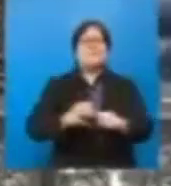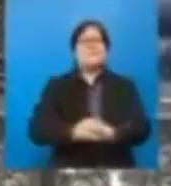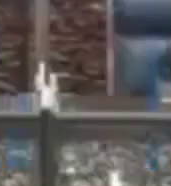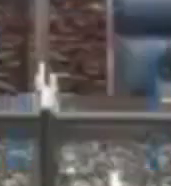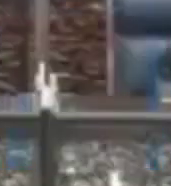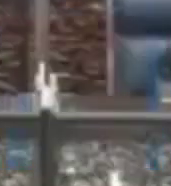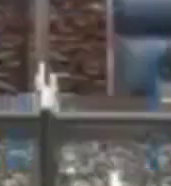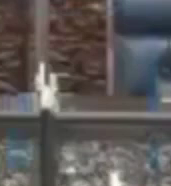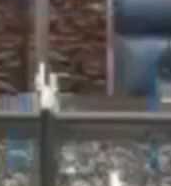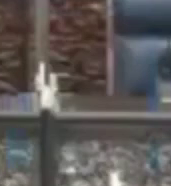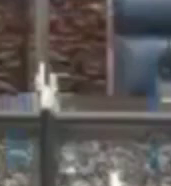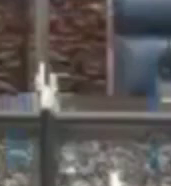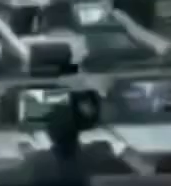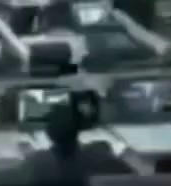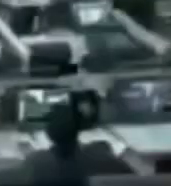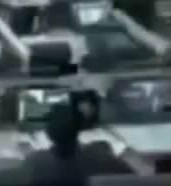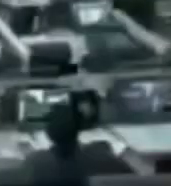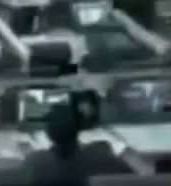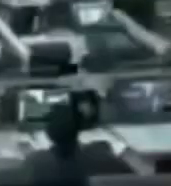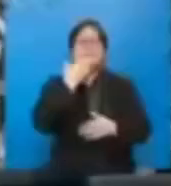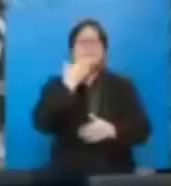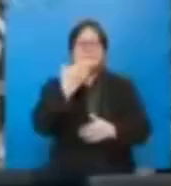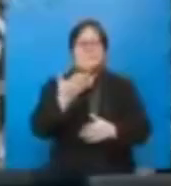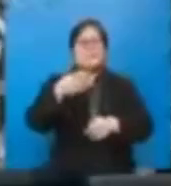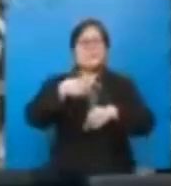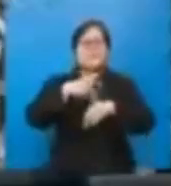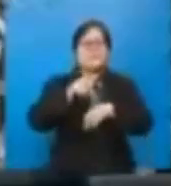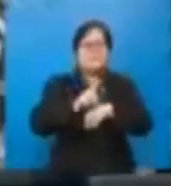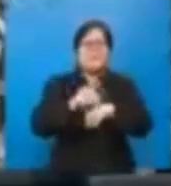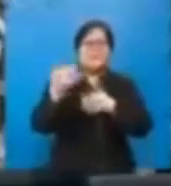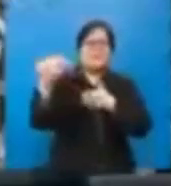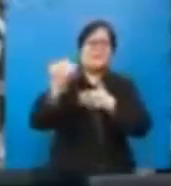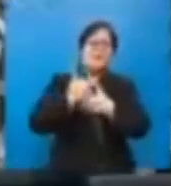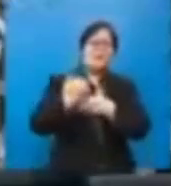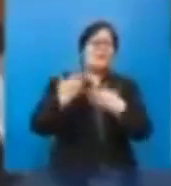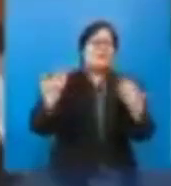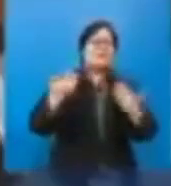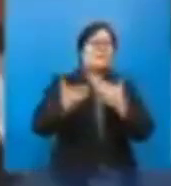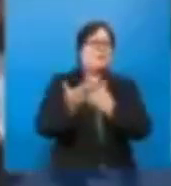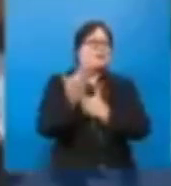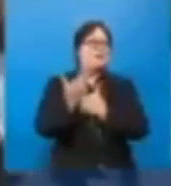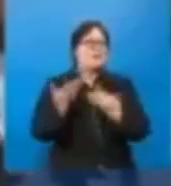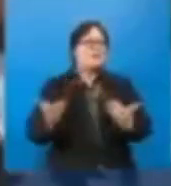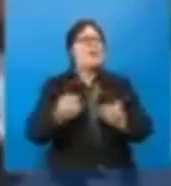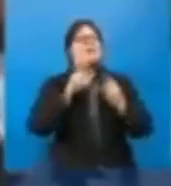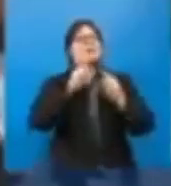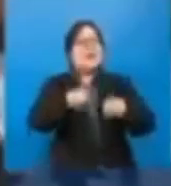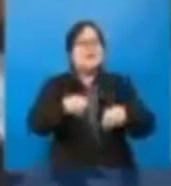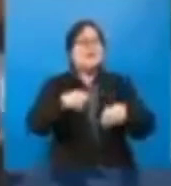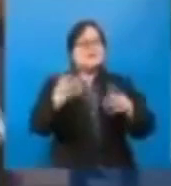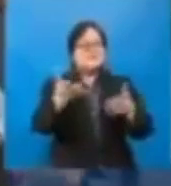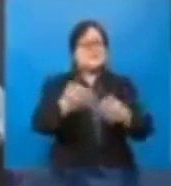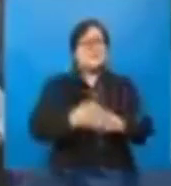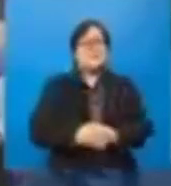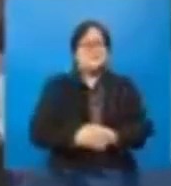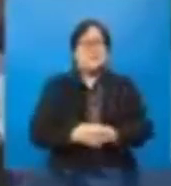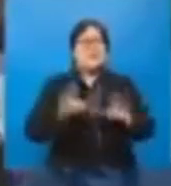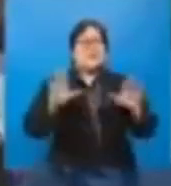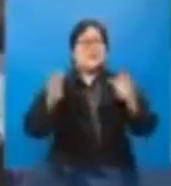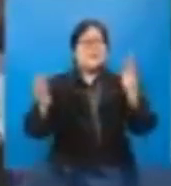Hai ini adalah Makasih ya pot desain jaket cowok kayak begini nggak jawab massa balok sama